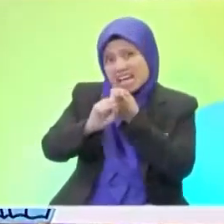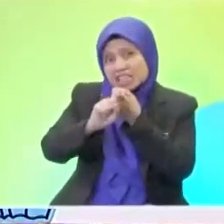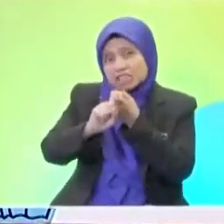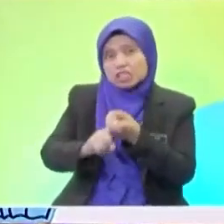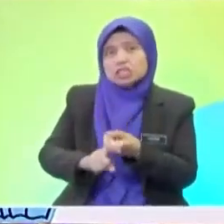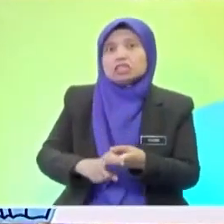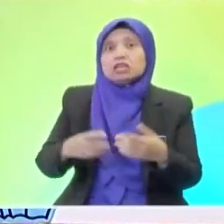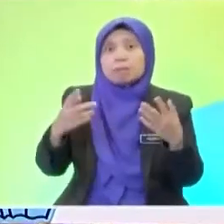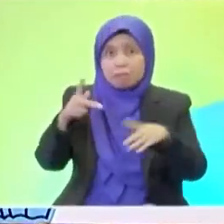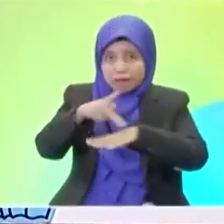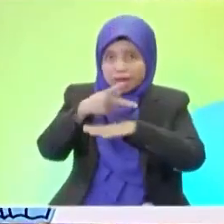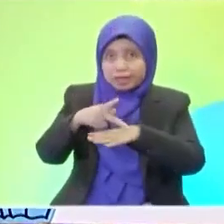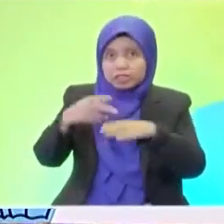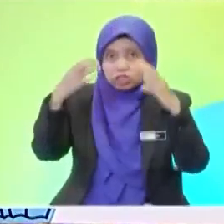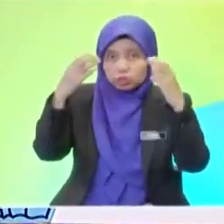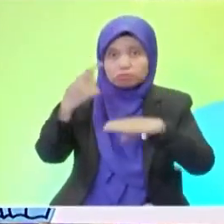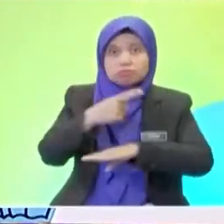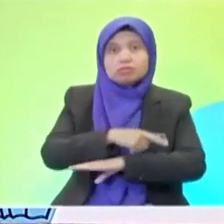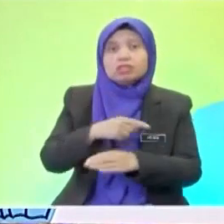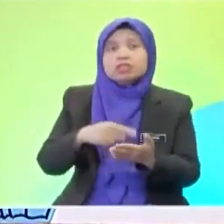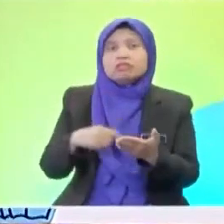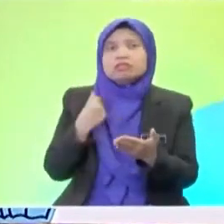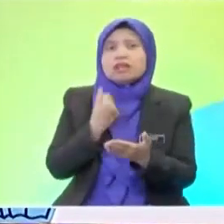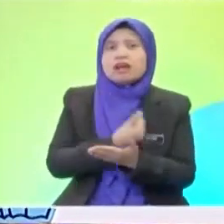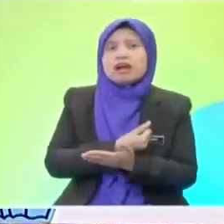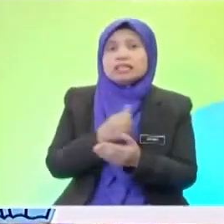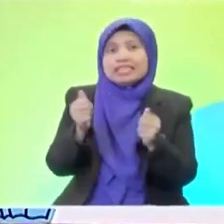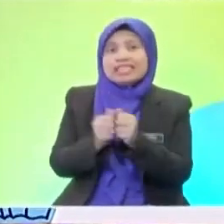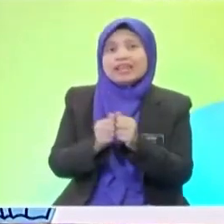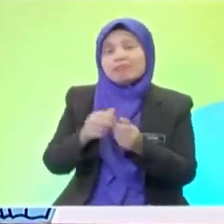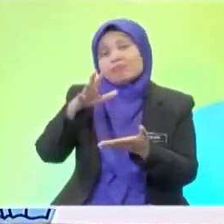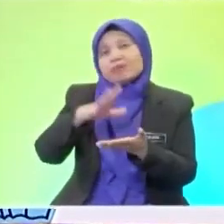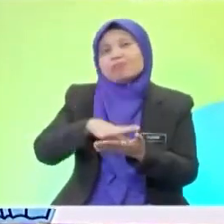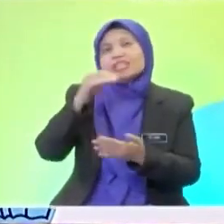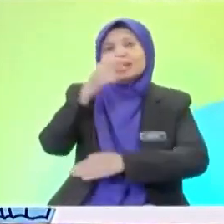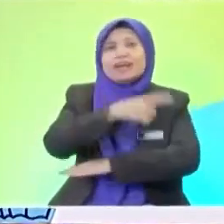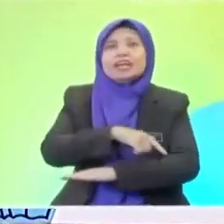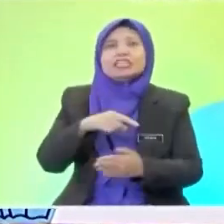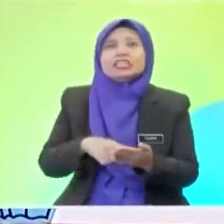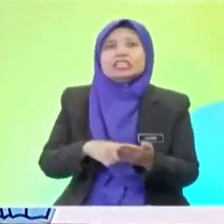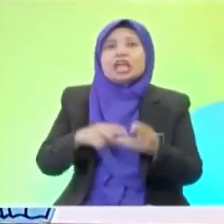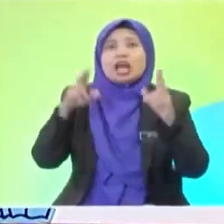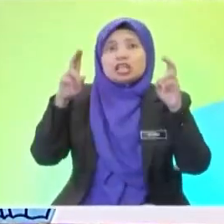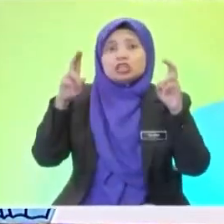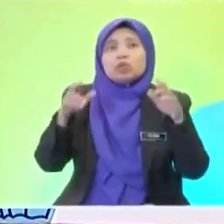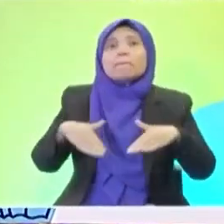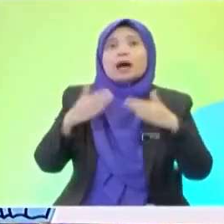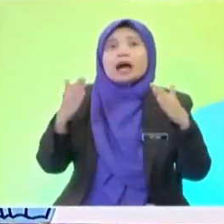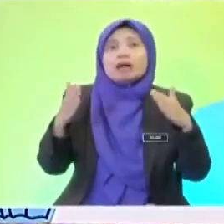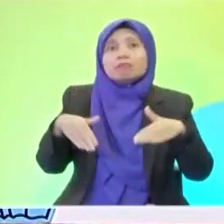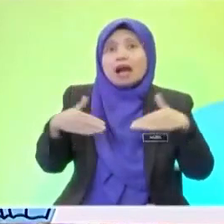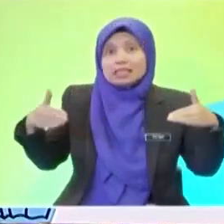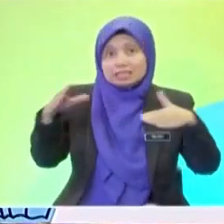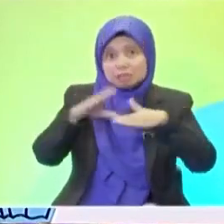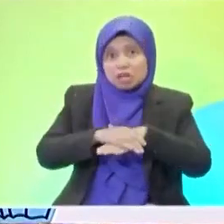kosong udang karir ini dengan pembelajaran kita dalam bahasa Melayu bertajuk laut biru pada hari ini